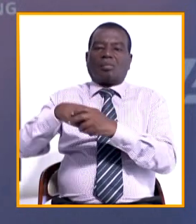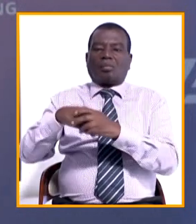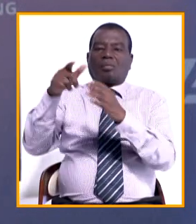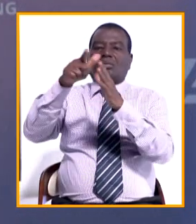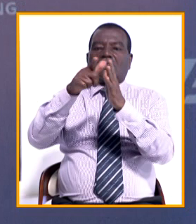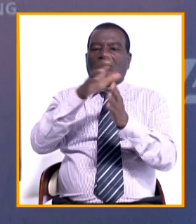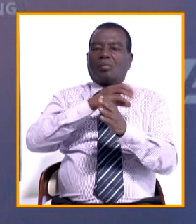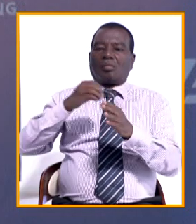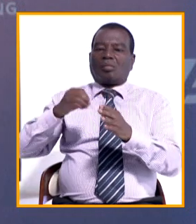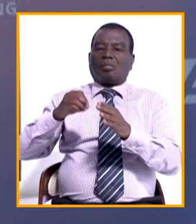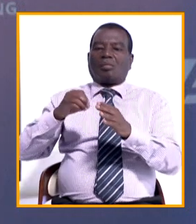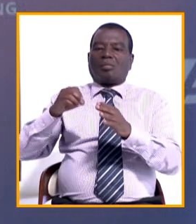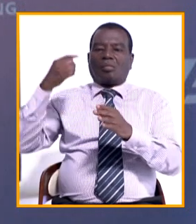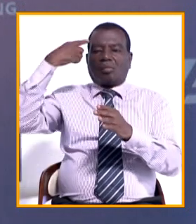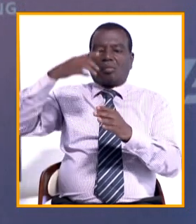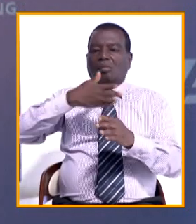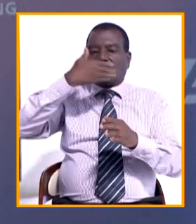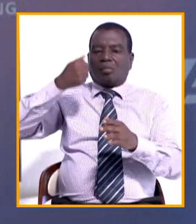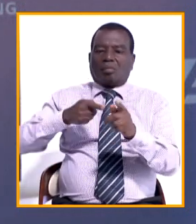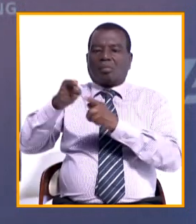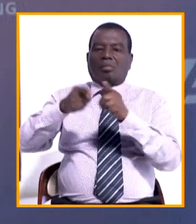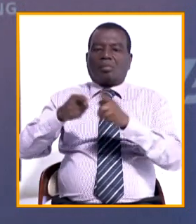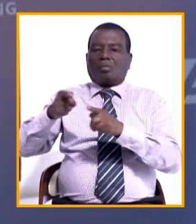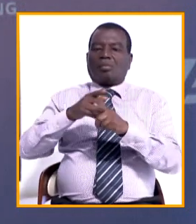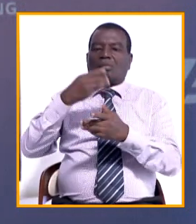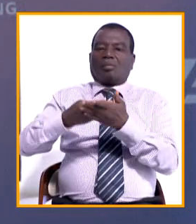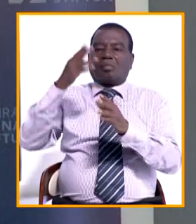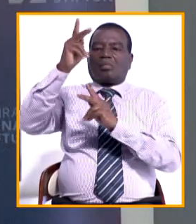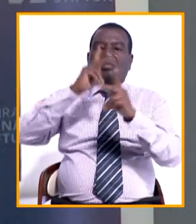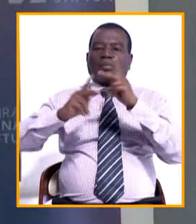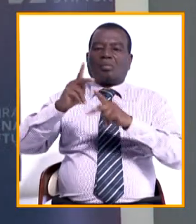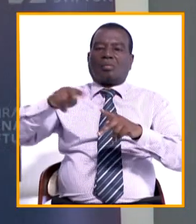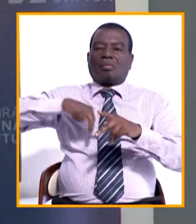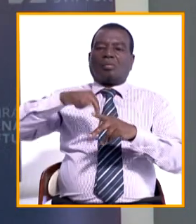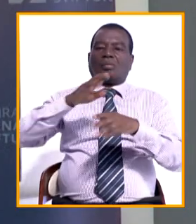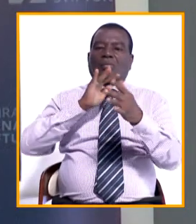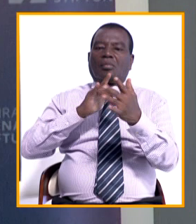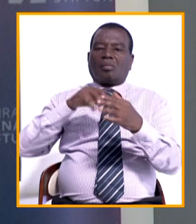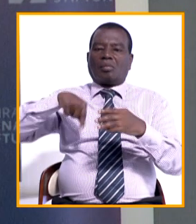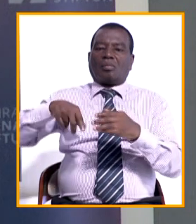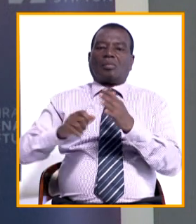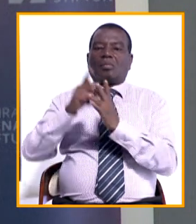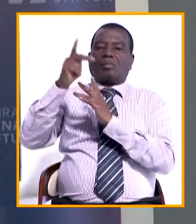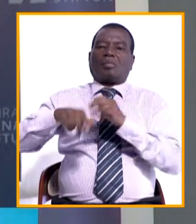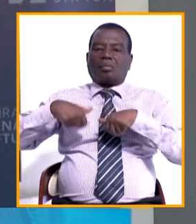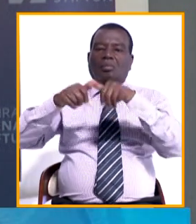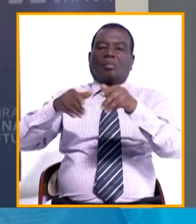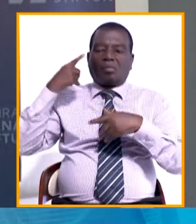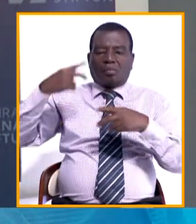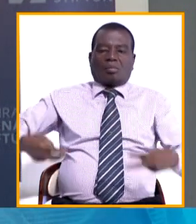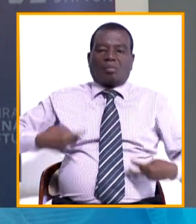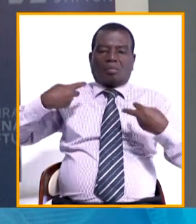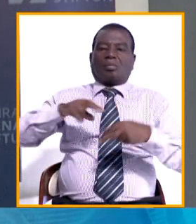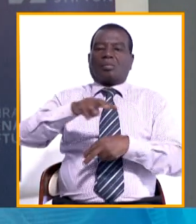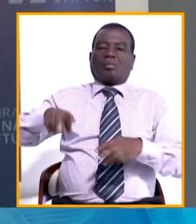logique contributive pour une meilleure gestion des finances publiques. Nous espérons que ce projet continuera à vivre, que